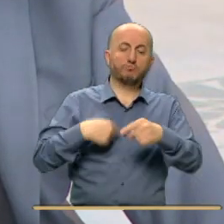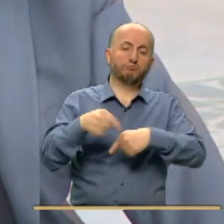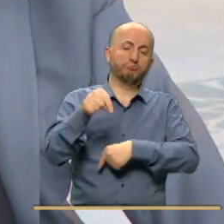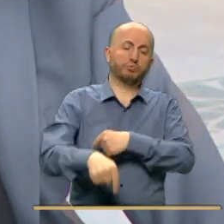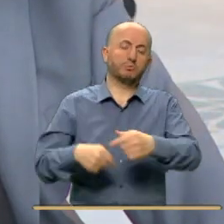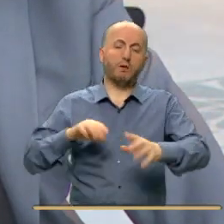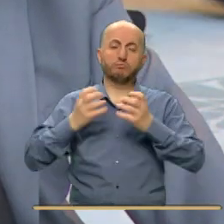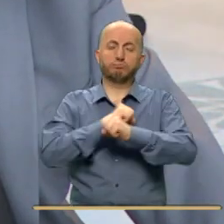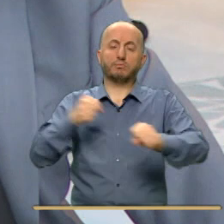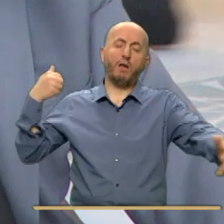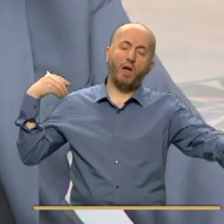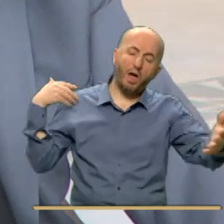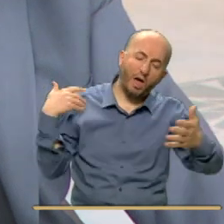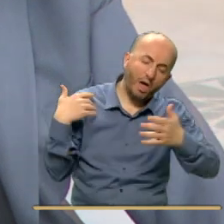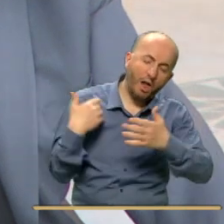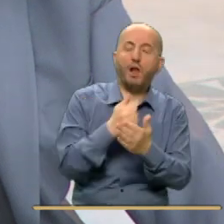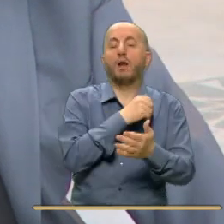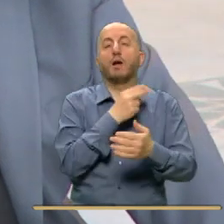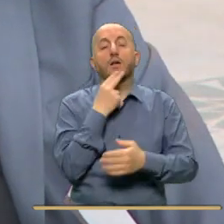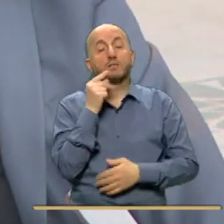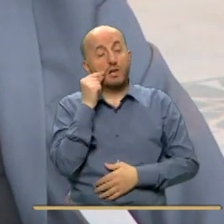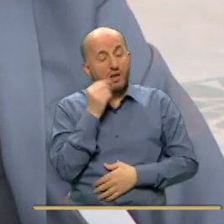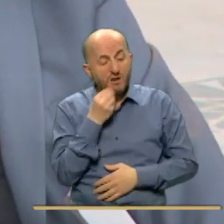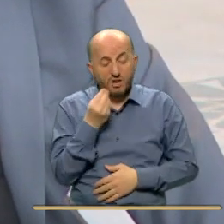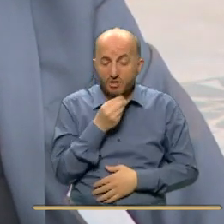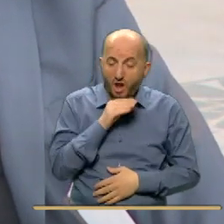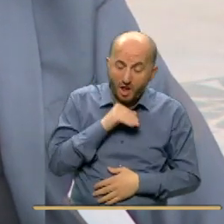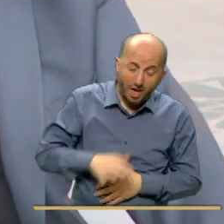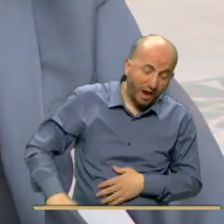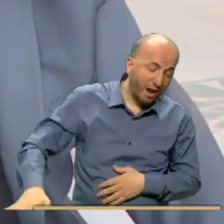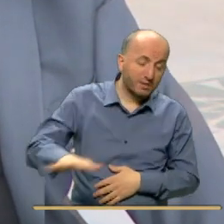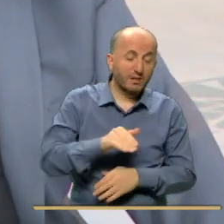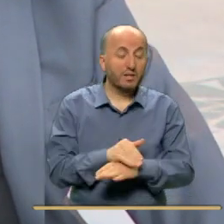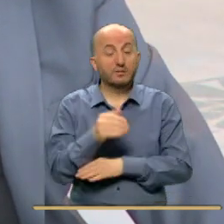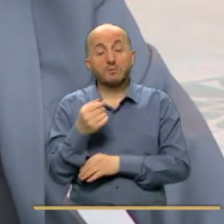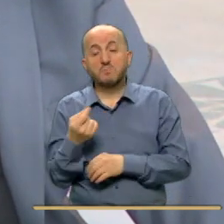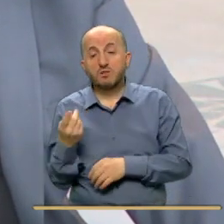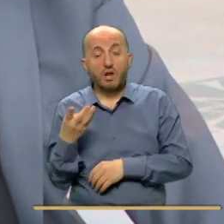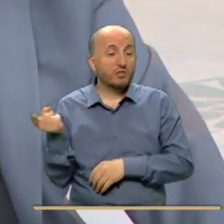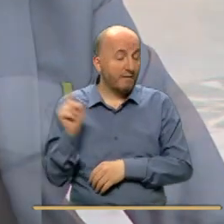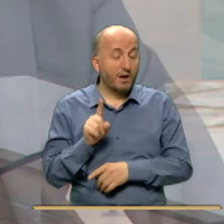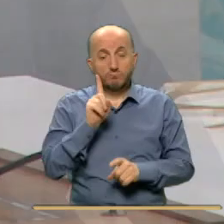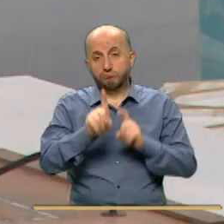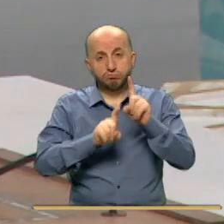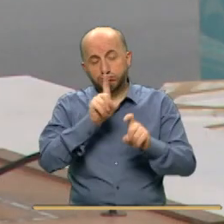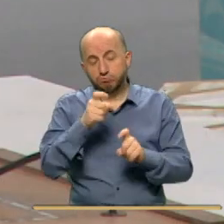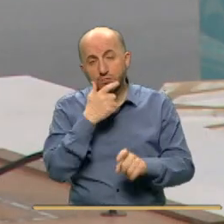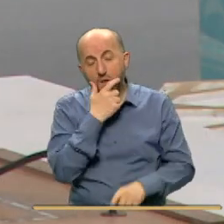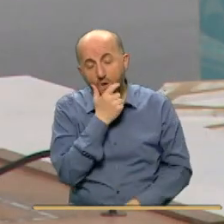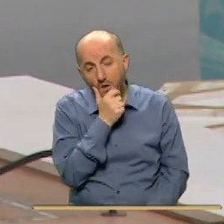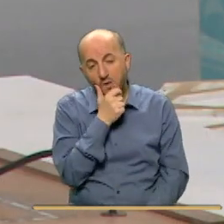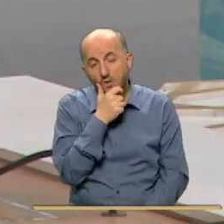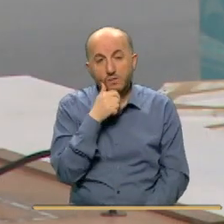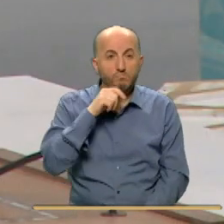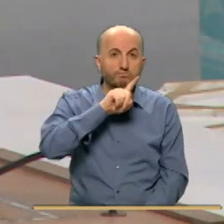sabahına kadar kadın, erkek, genç, yaşlı herkes hayatında defalarca ya da birkaç defa bu soruyu sormuştur. İçinde mutlaka bu